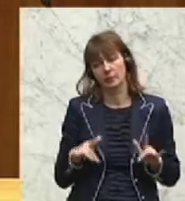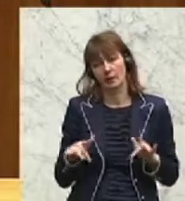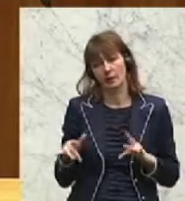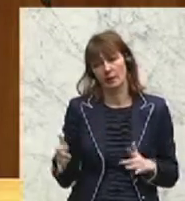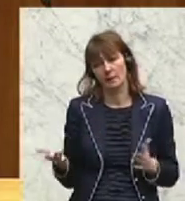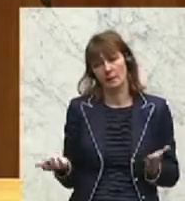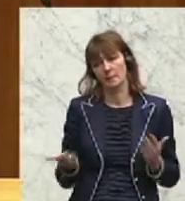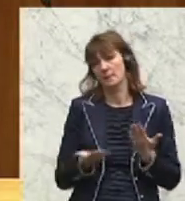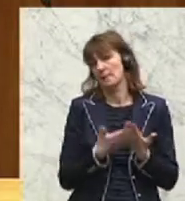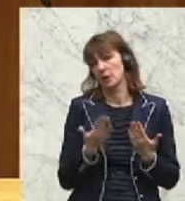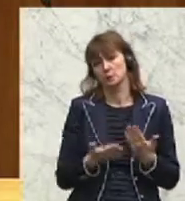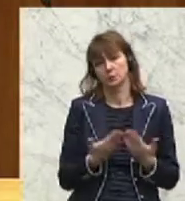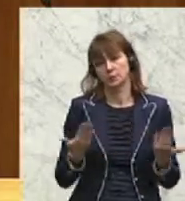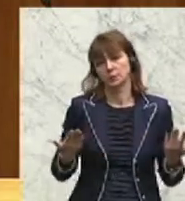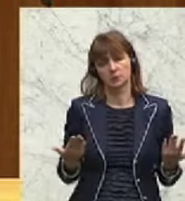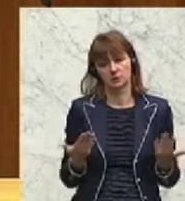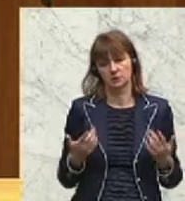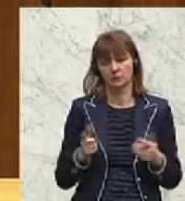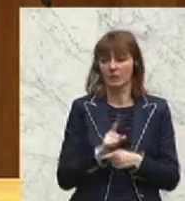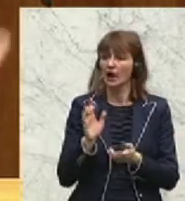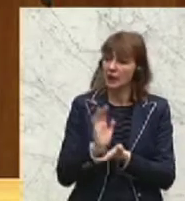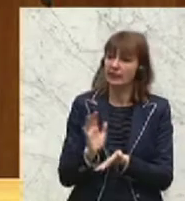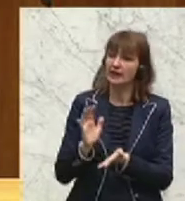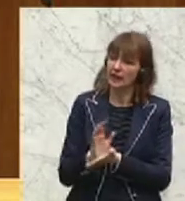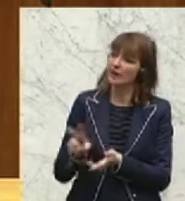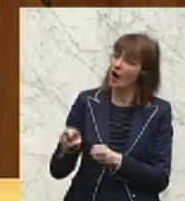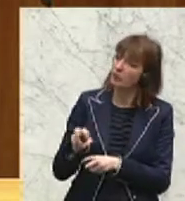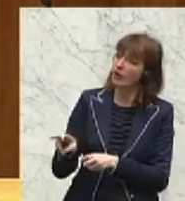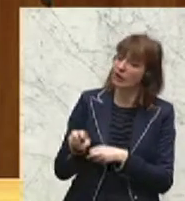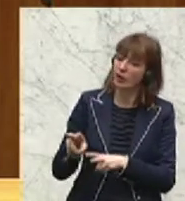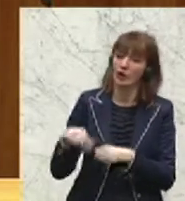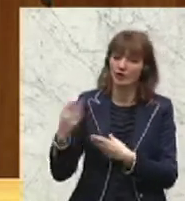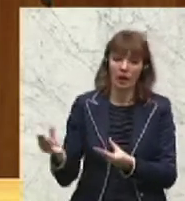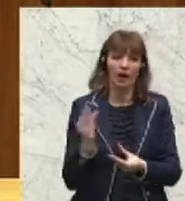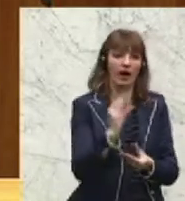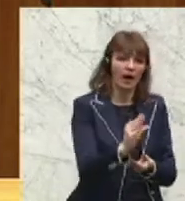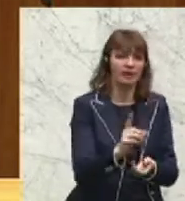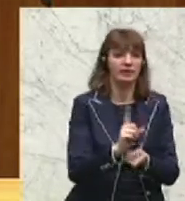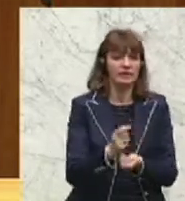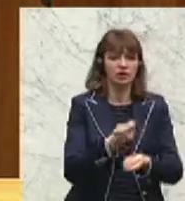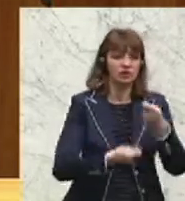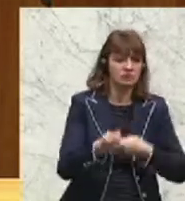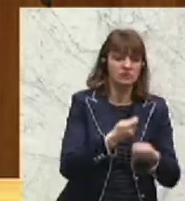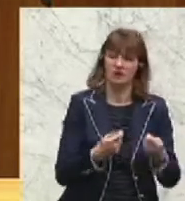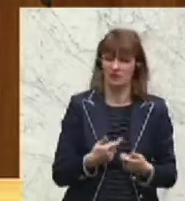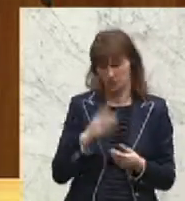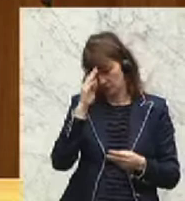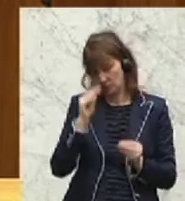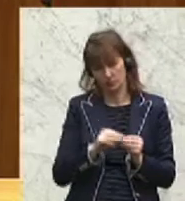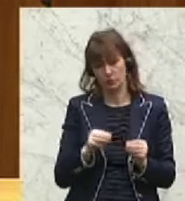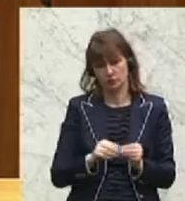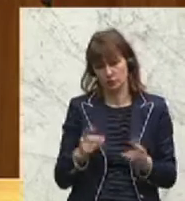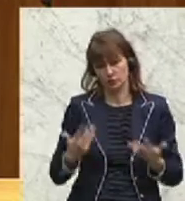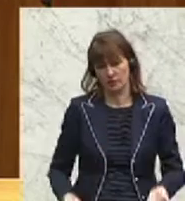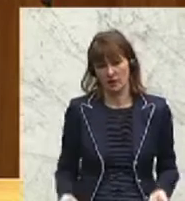Beispiel betreffen, dass man nicht immer dauernd Kredite aufnimmt, um es dann wieder zu veranlagen, was ja für öffentliche Hände ja völliger Schwachsinn ist, weil man mit dem Geld ja schon längst die Schulden